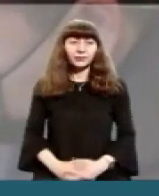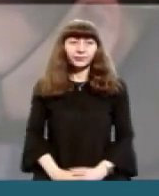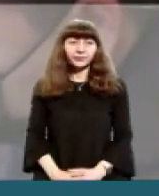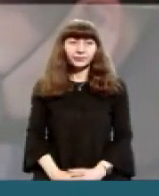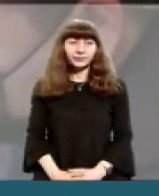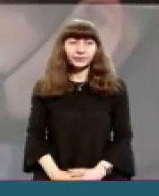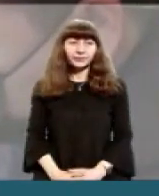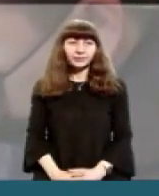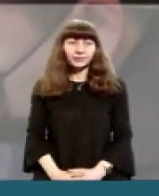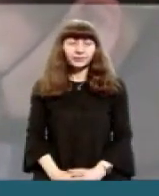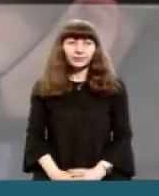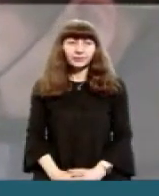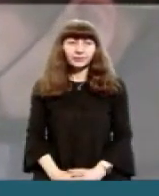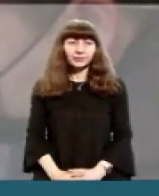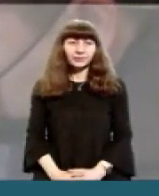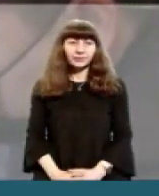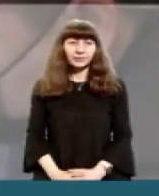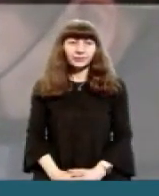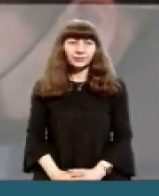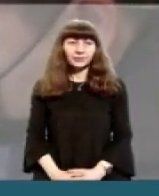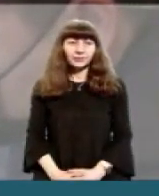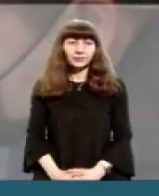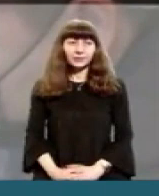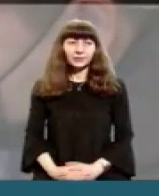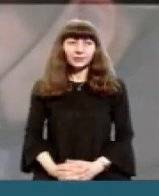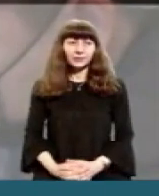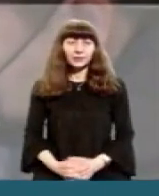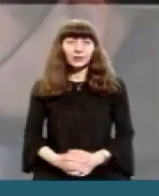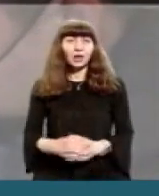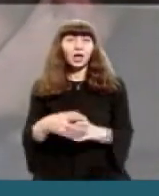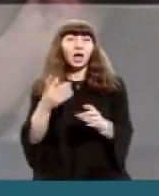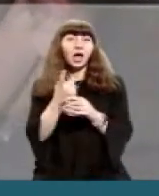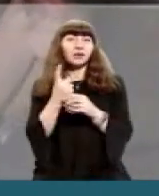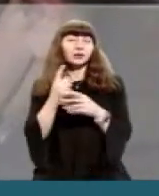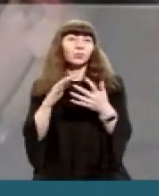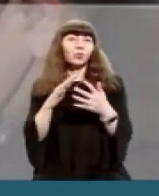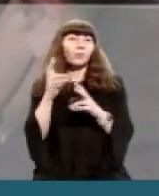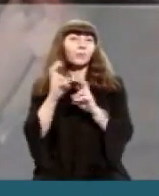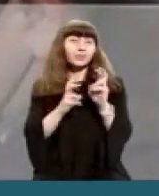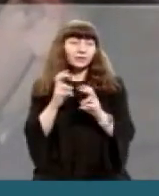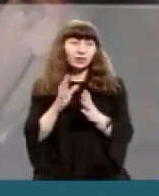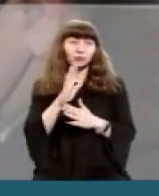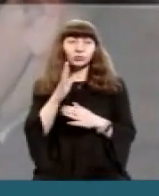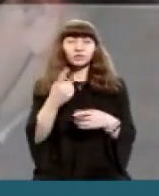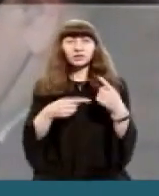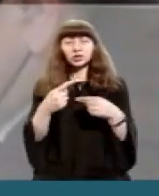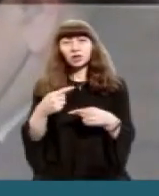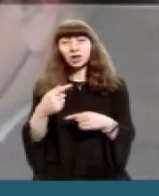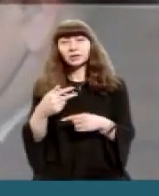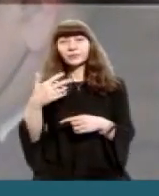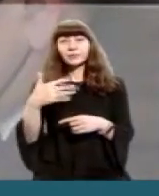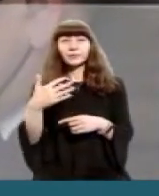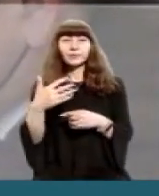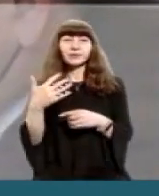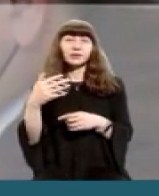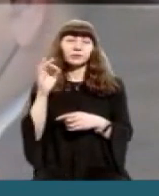вас это будет подспорье. Ему будет возмещаться 50% его стоимости. 30 миллионов дом,